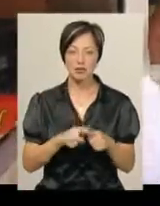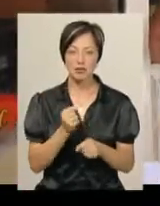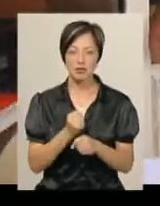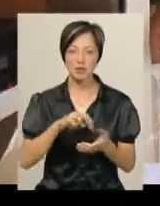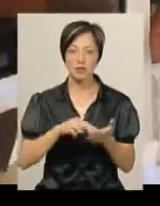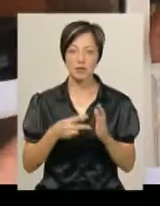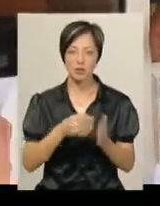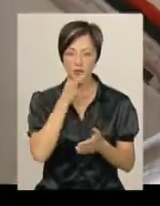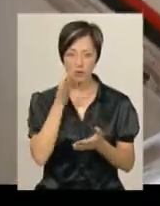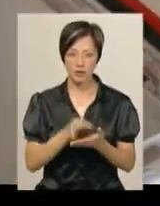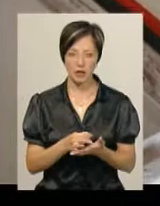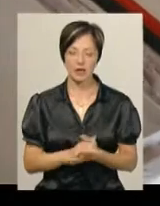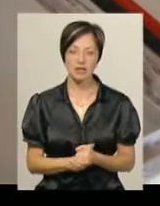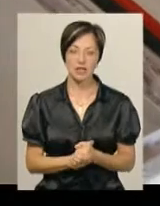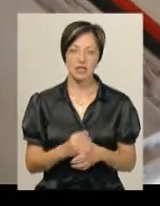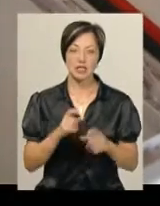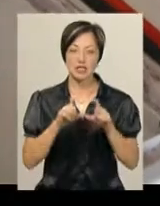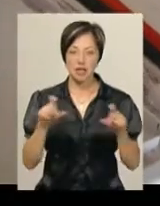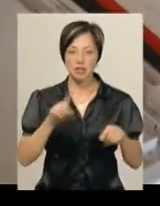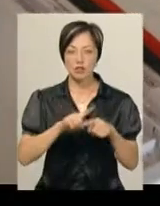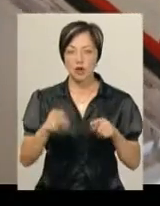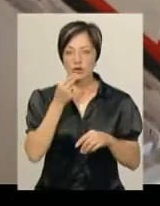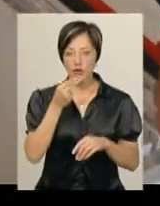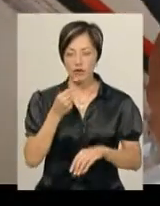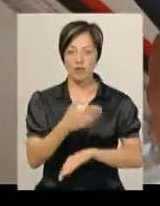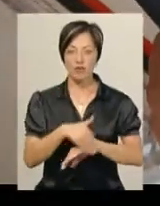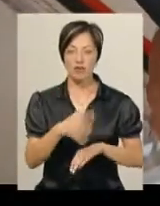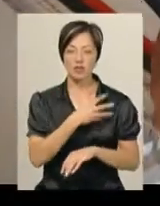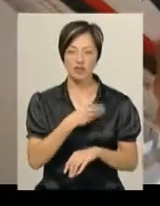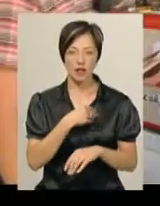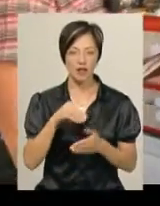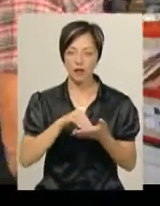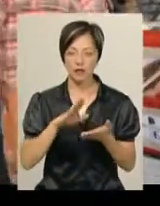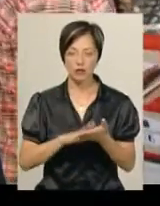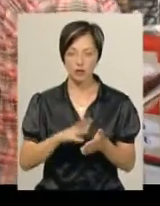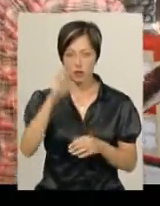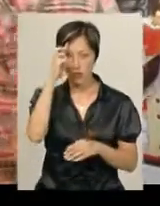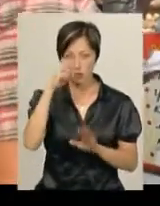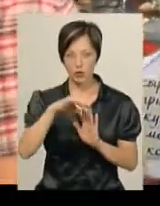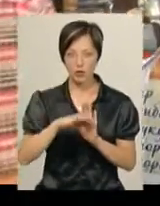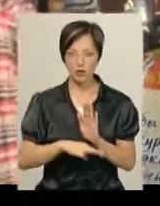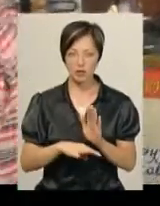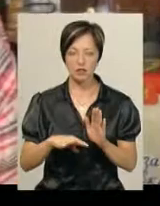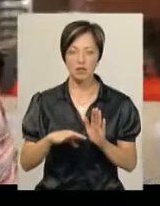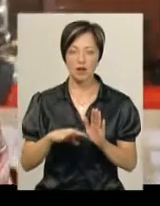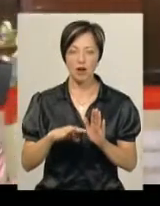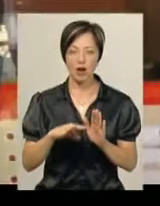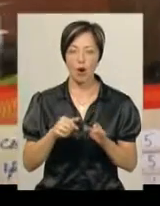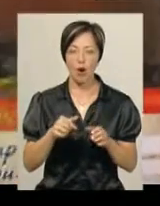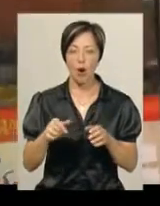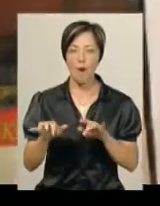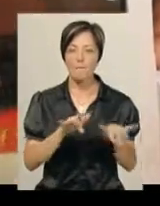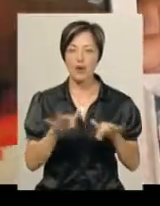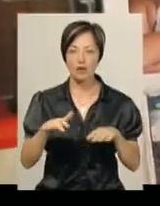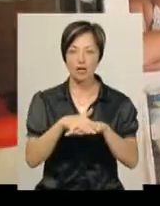що передбачено відповідальність». Заклад швидкого харчування, що знаходиться на Львівському шосе, не зареєстрований у Державному реєстрі потужності операторів ринку,